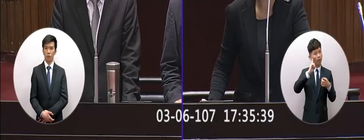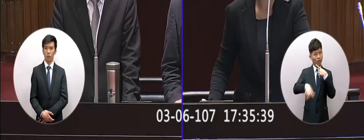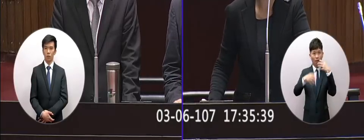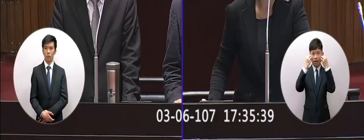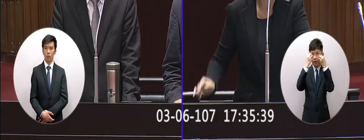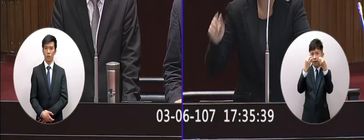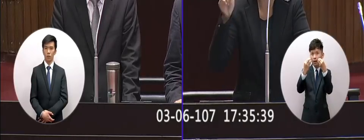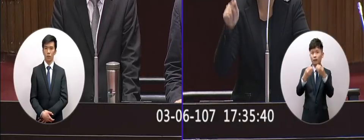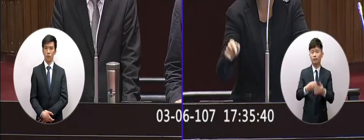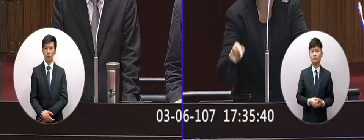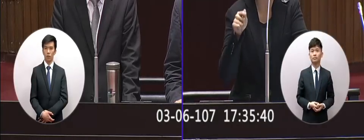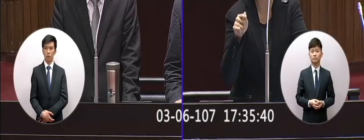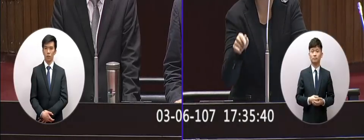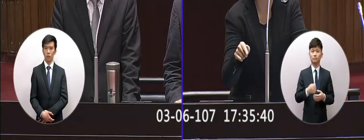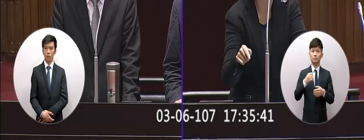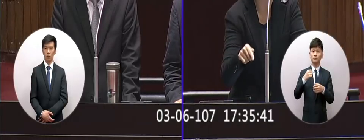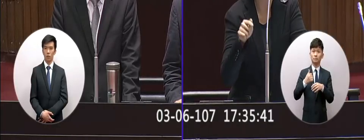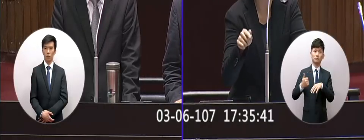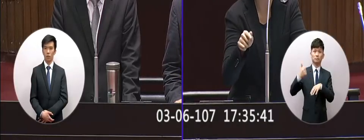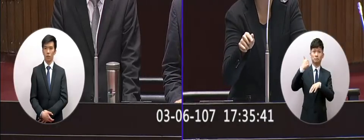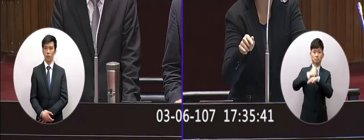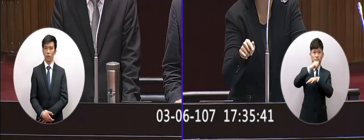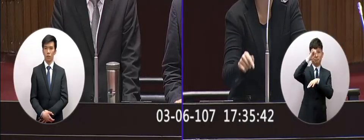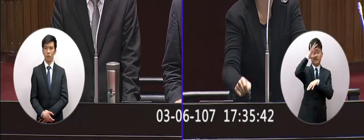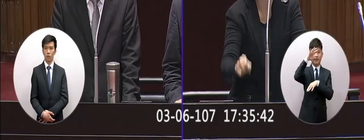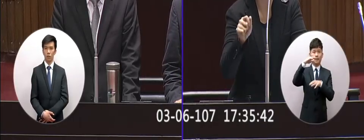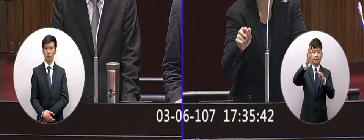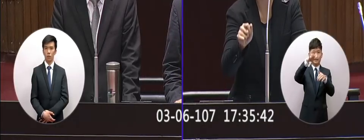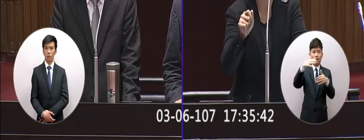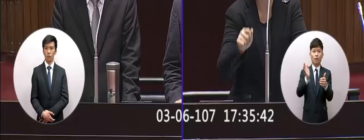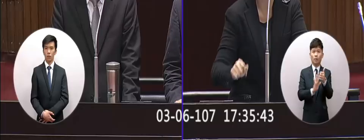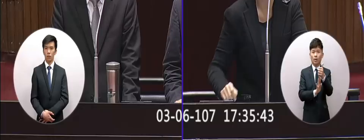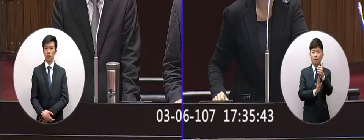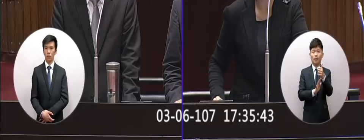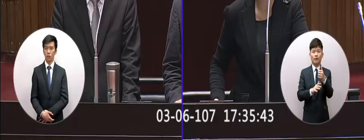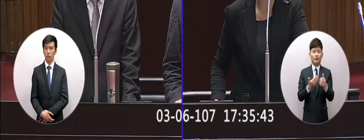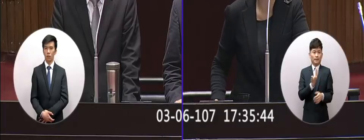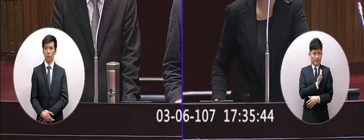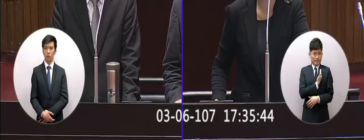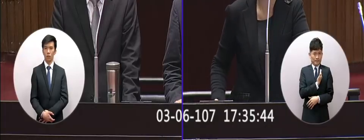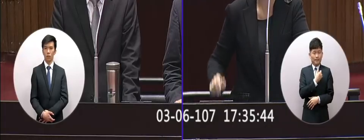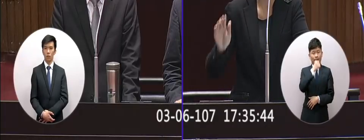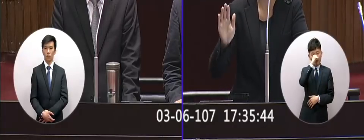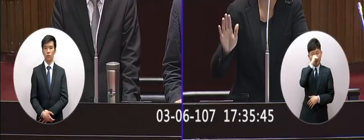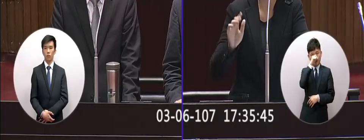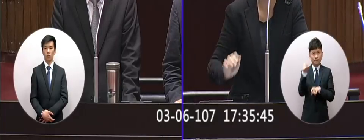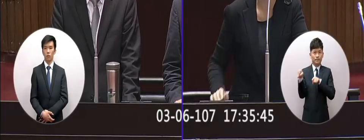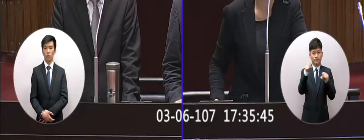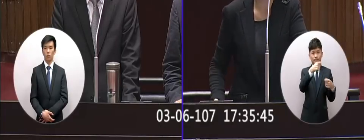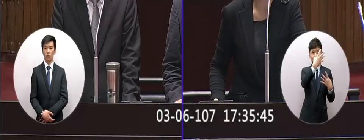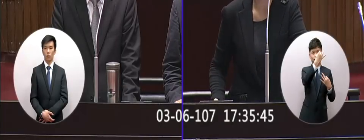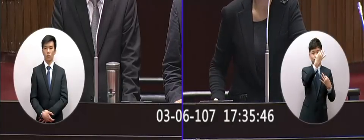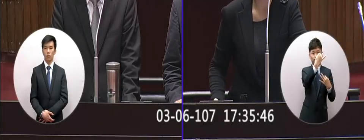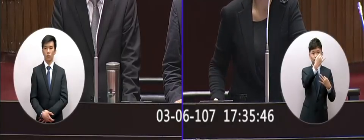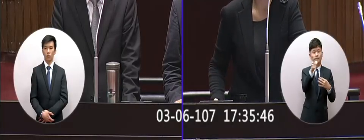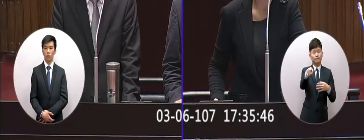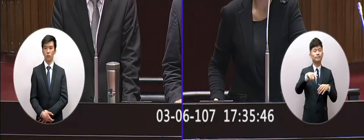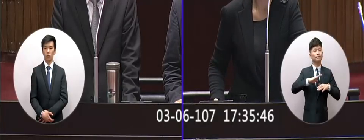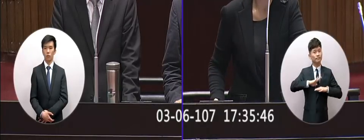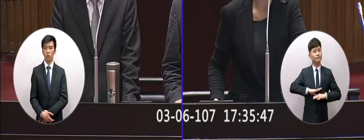的。我们执政党的招委忍住性子说好，择期再审，让你们沉淀一